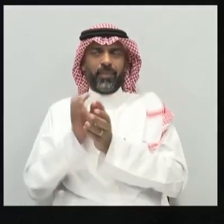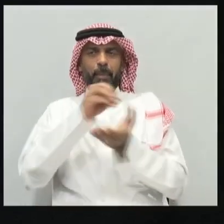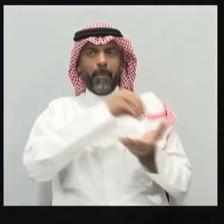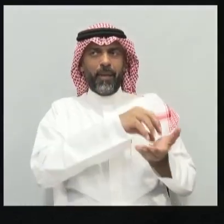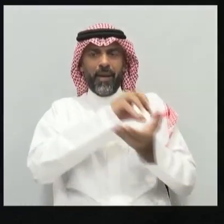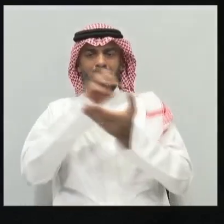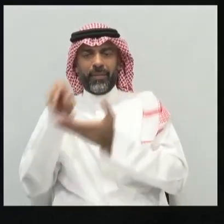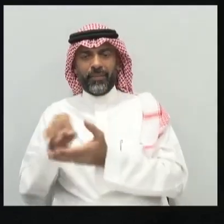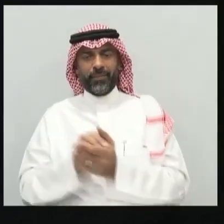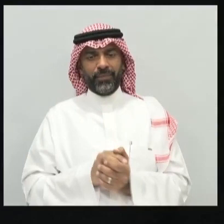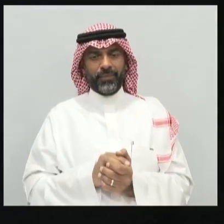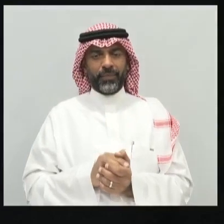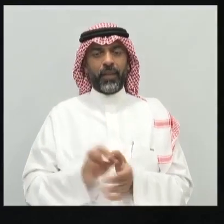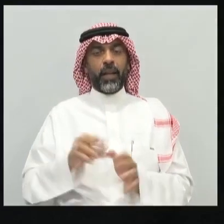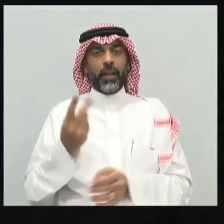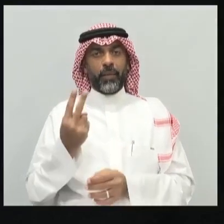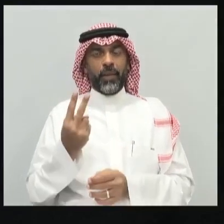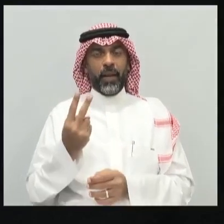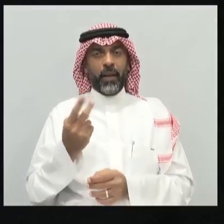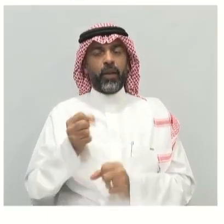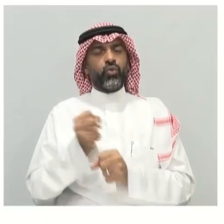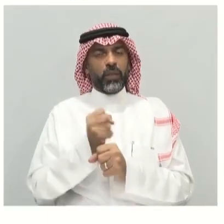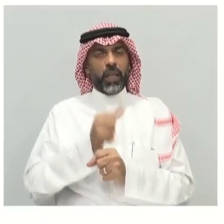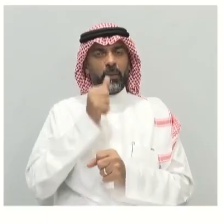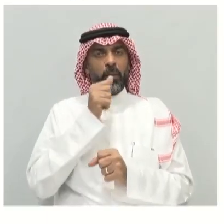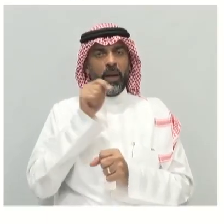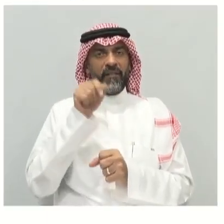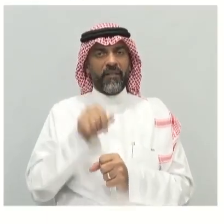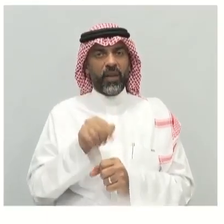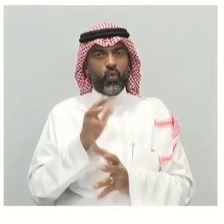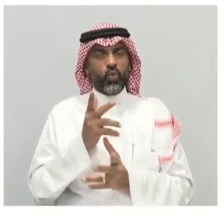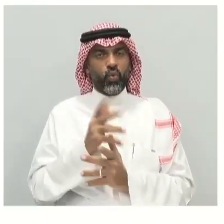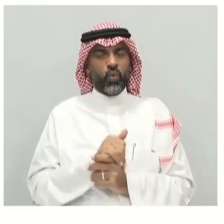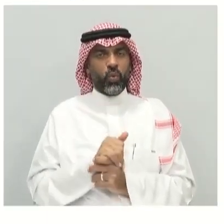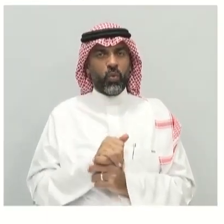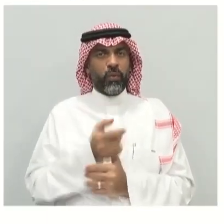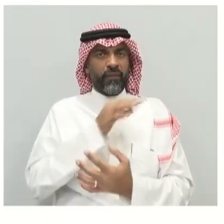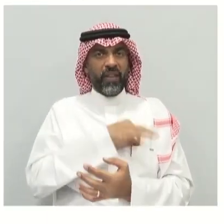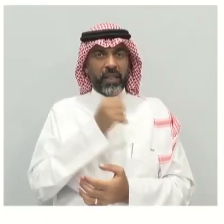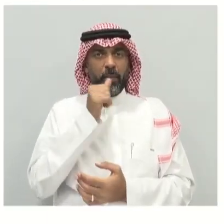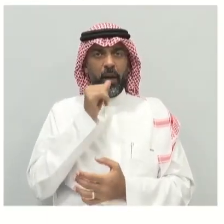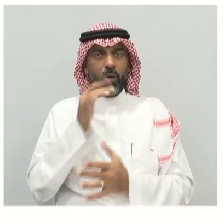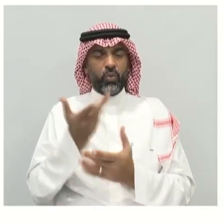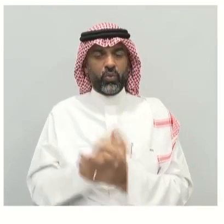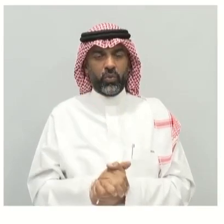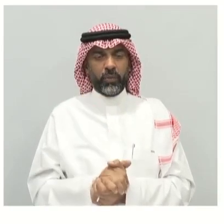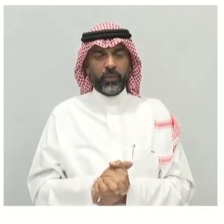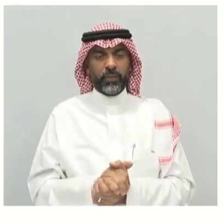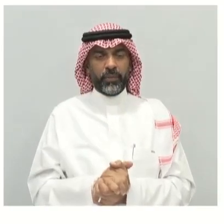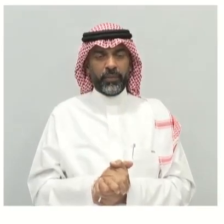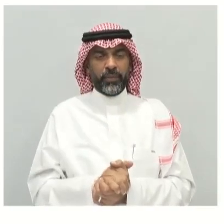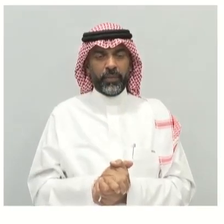الثانيه يستخدم الماء في فراغ في ماذا نستخدم